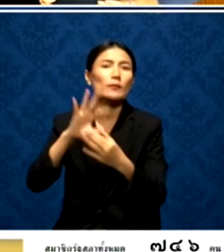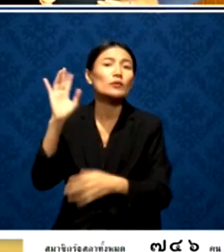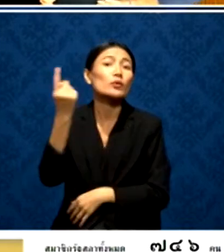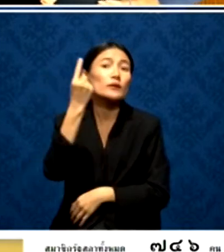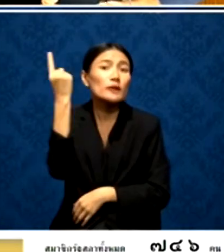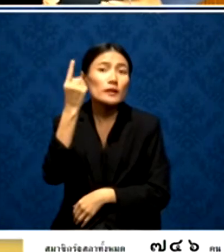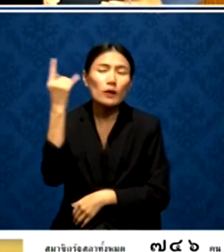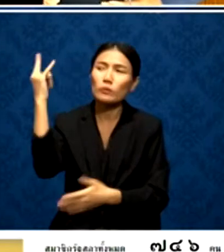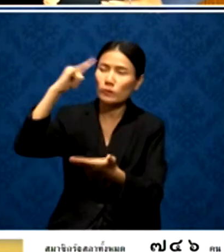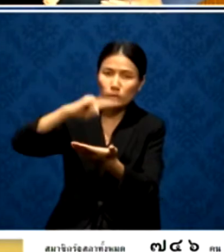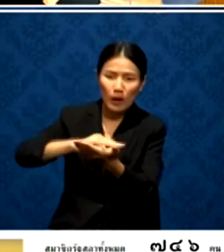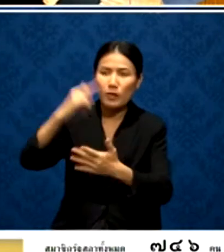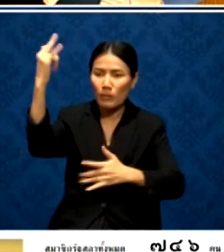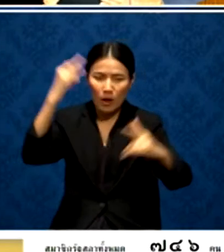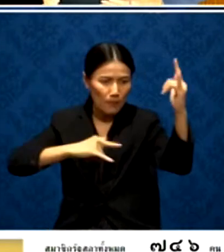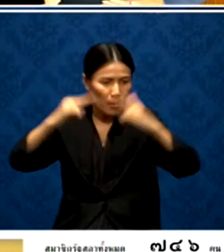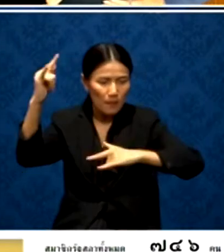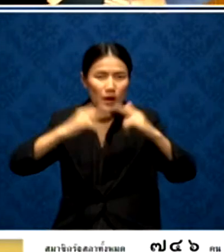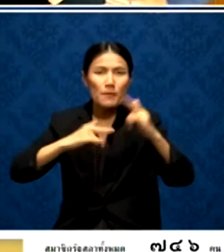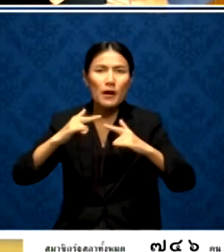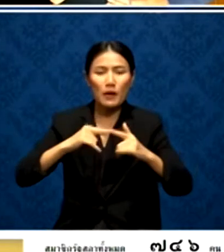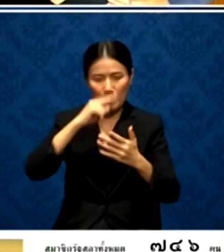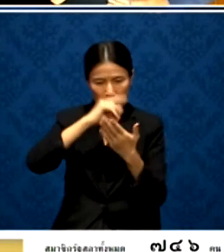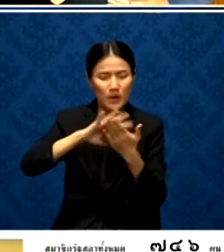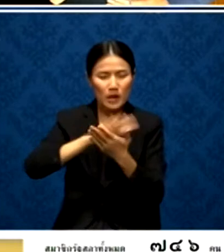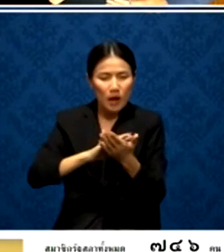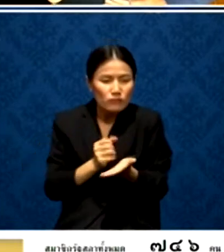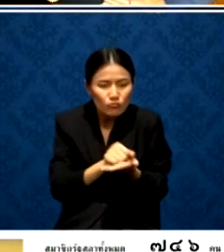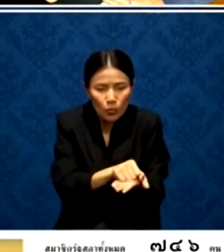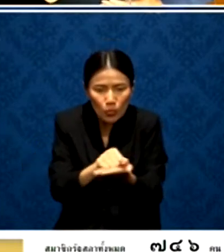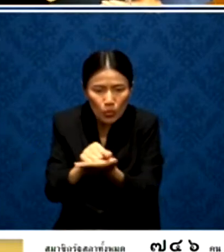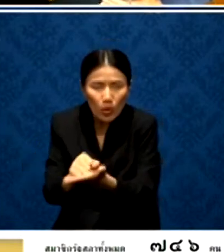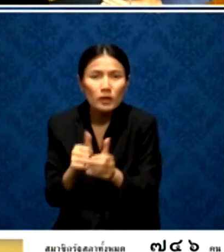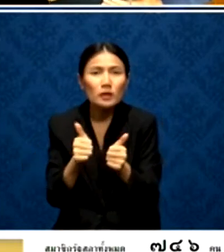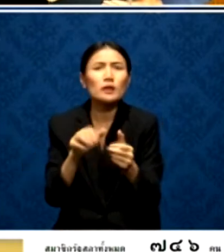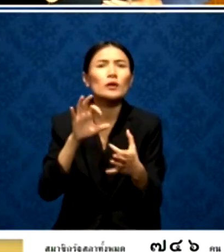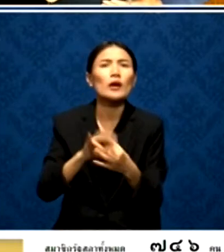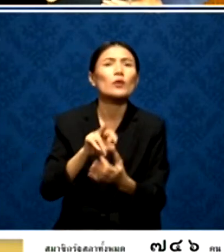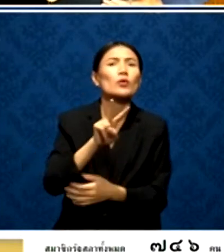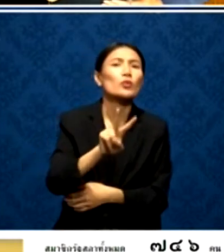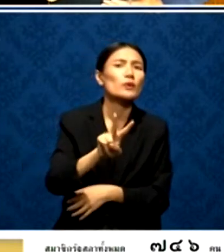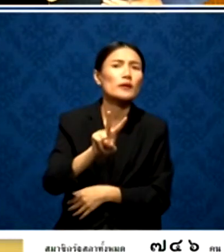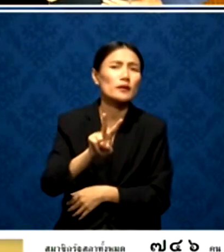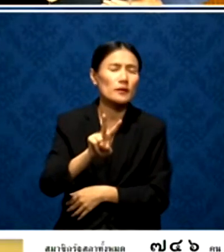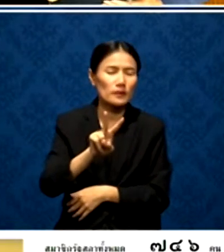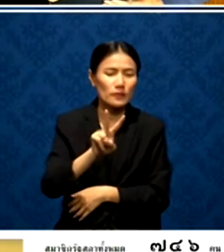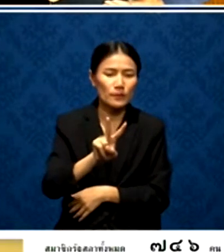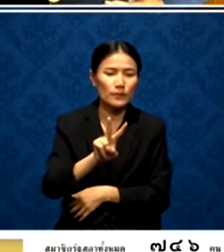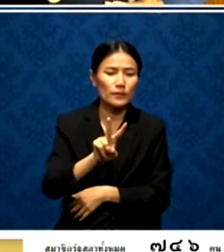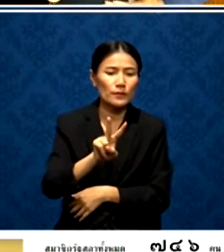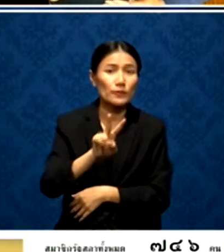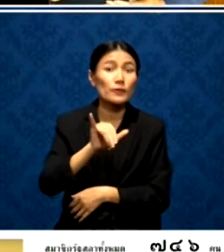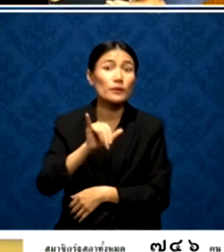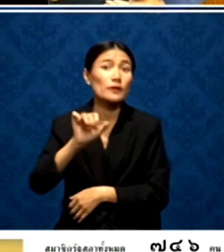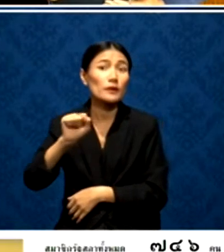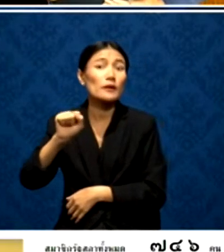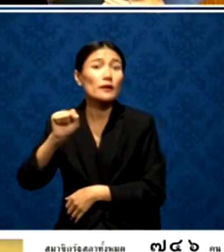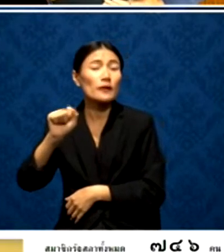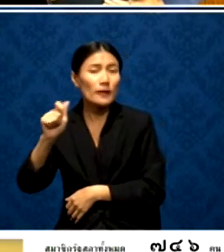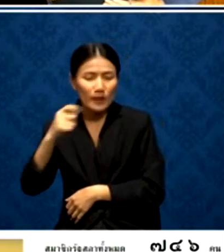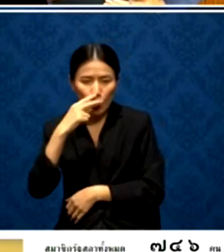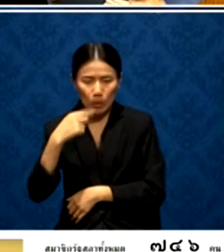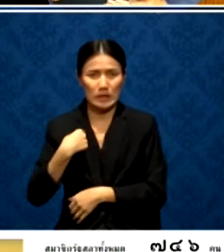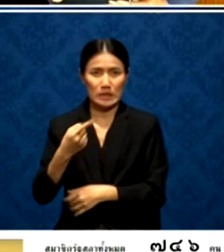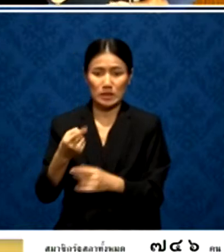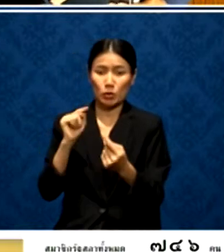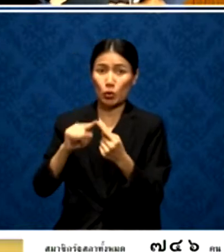อำนวยความสะดวกปรับปรุงขั้นตอนการขอวีซ่าและยกเว้นการเก็บค่าธรรมเนียมวีซ่าสำหรับกลุ่มนักท่องเ